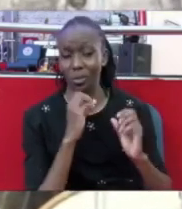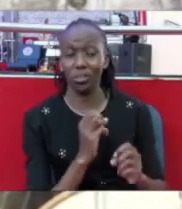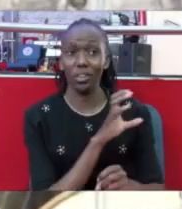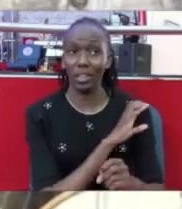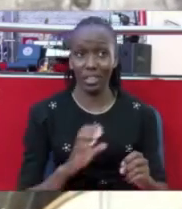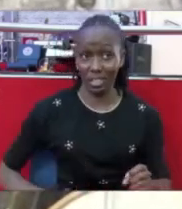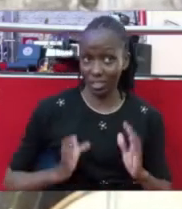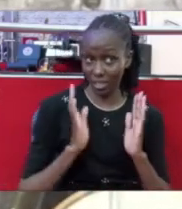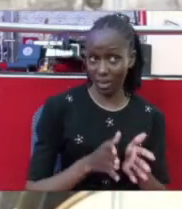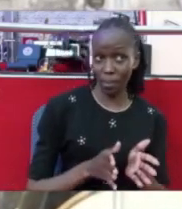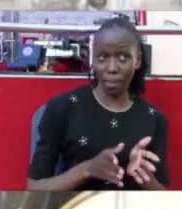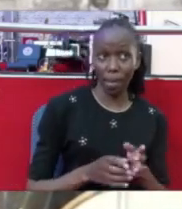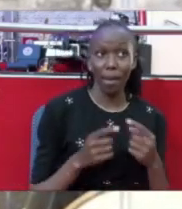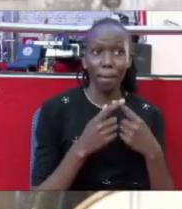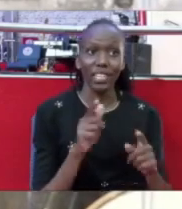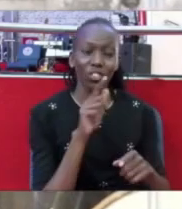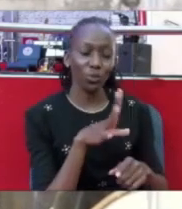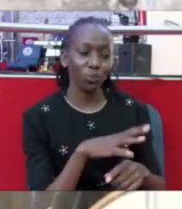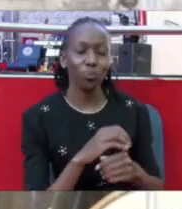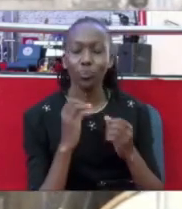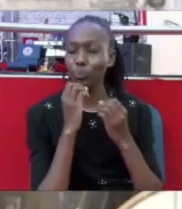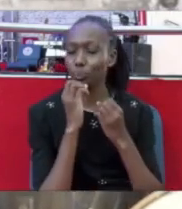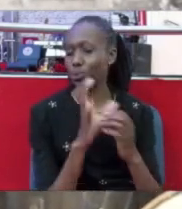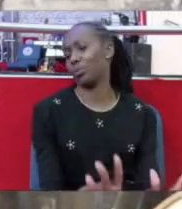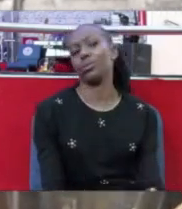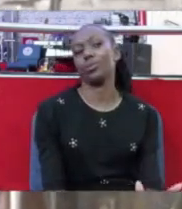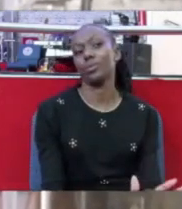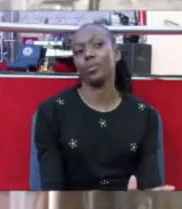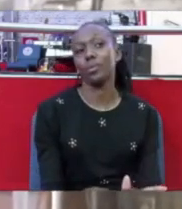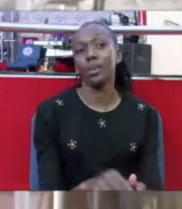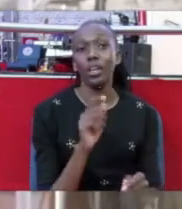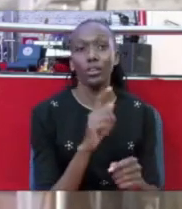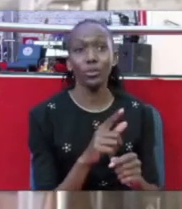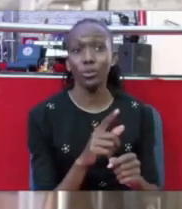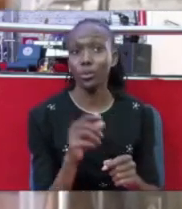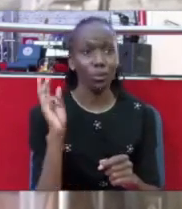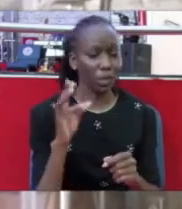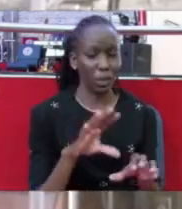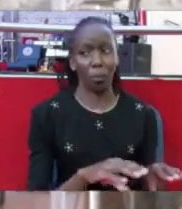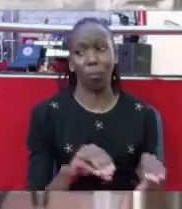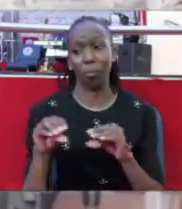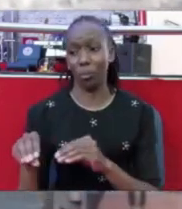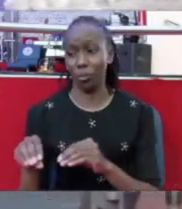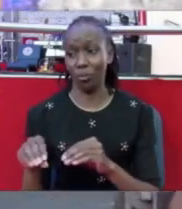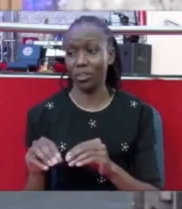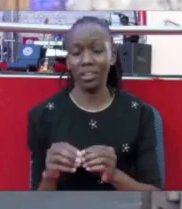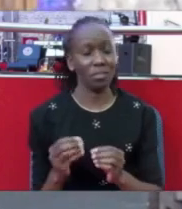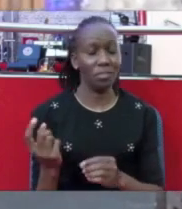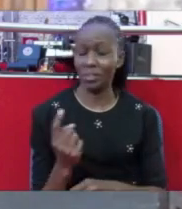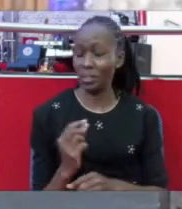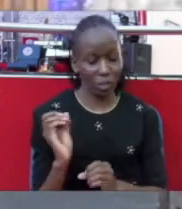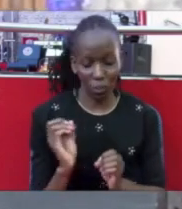anapiga kelele. But you will be empty. Lakini utakuwa hauna chochote. You will not move any opinion. Hautaweza